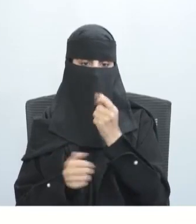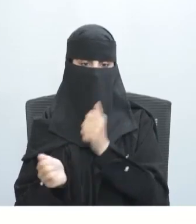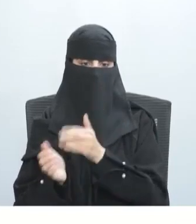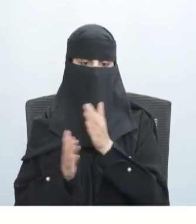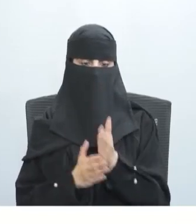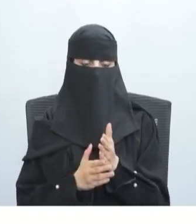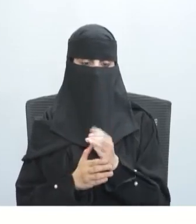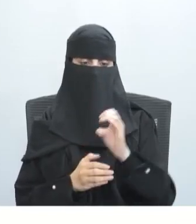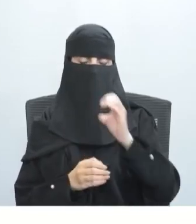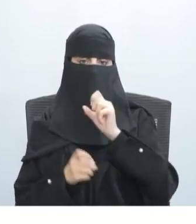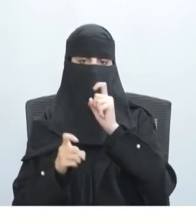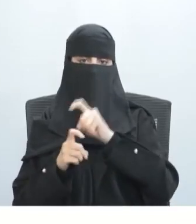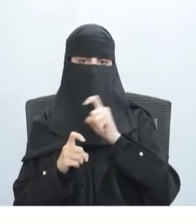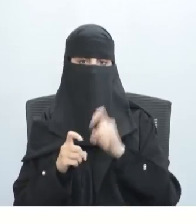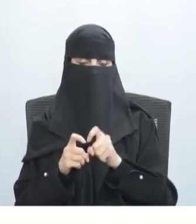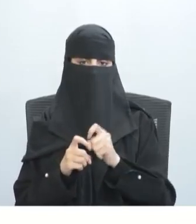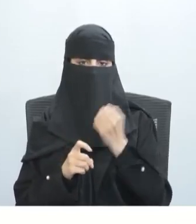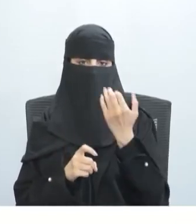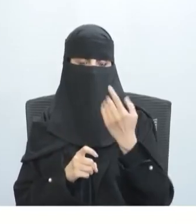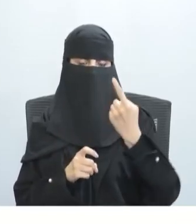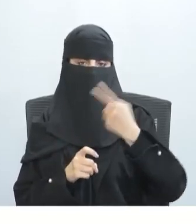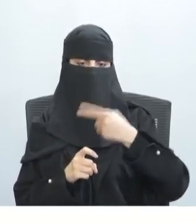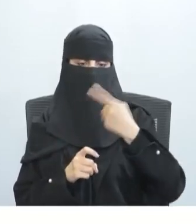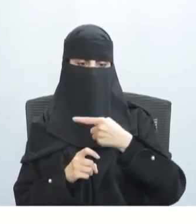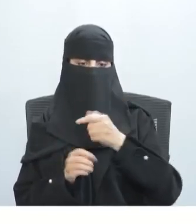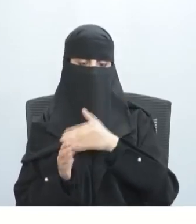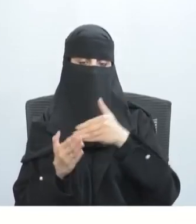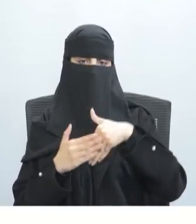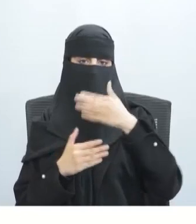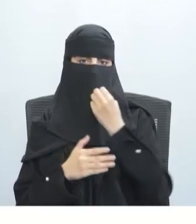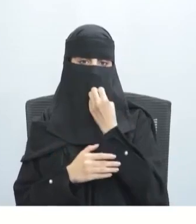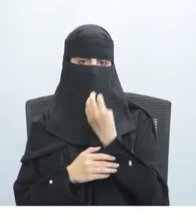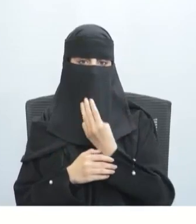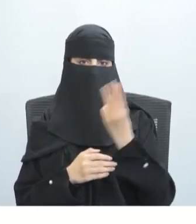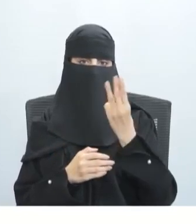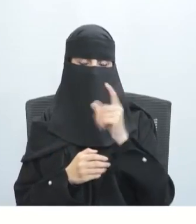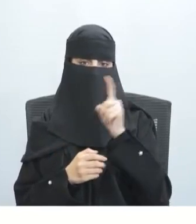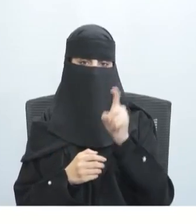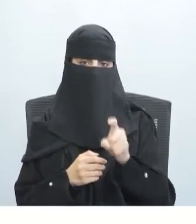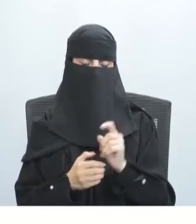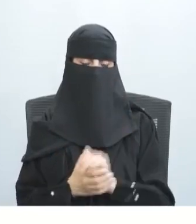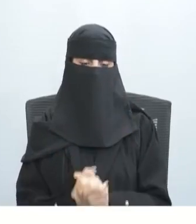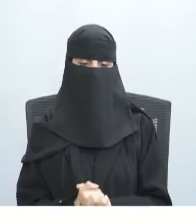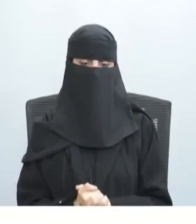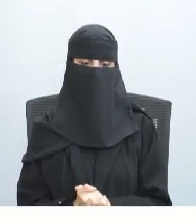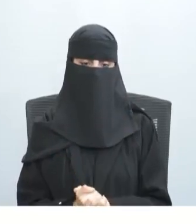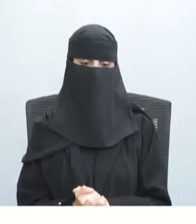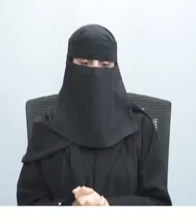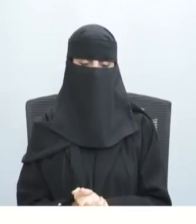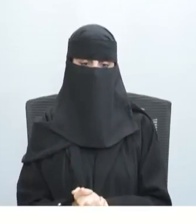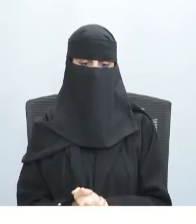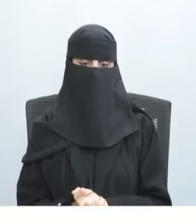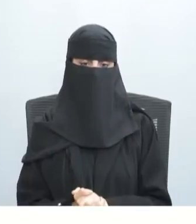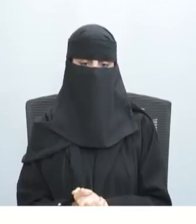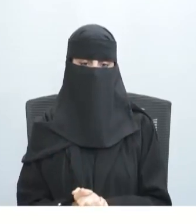لمبلغ 100 ريال سعودي بعائد نسبته 10% بعد ثلاثه اعوام اذا